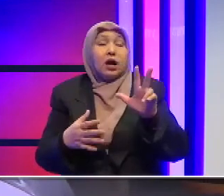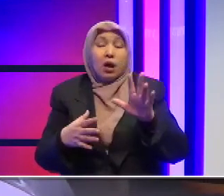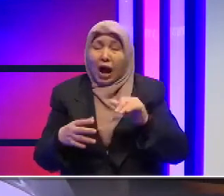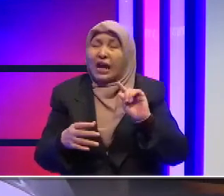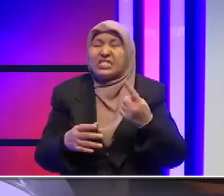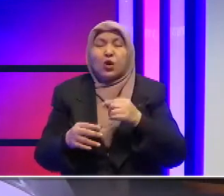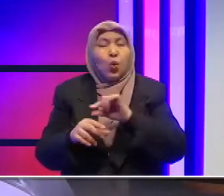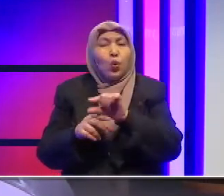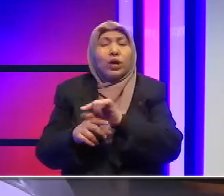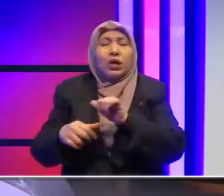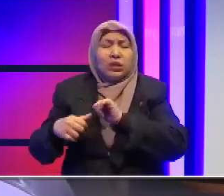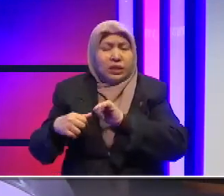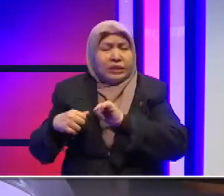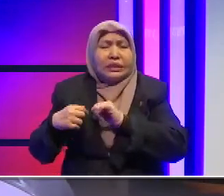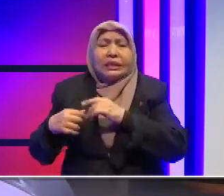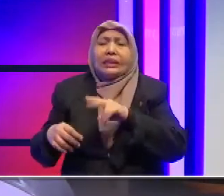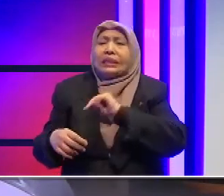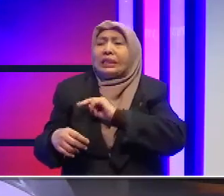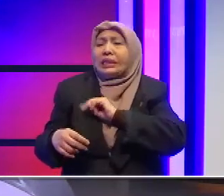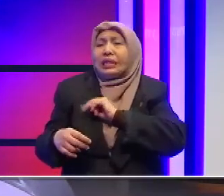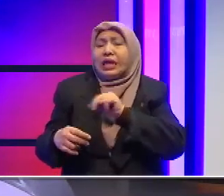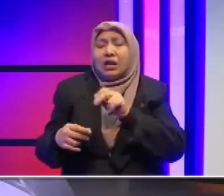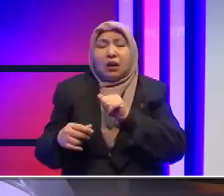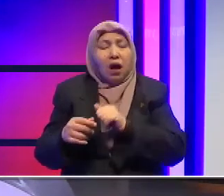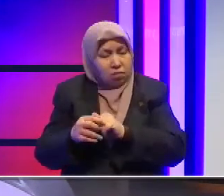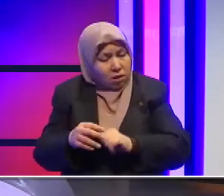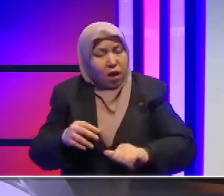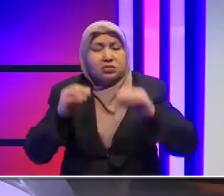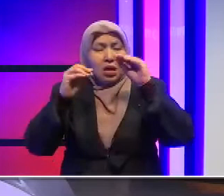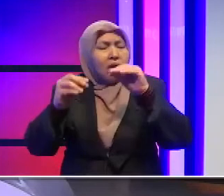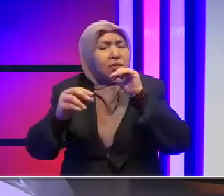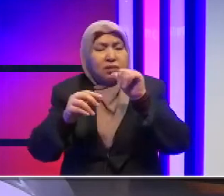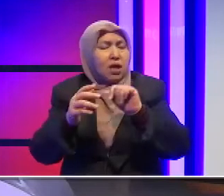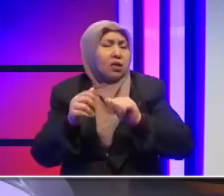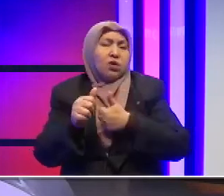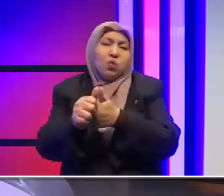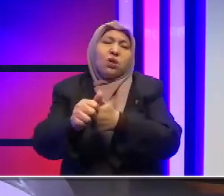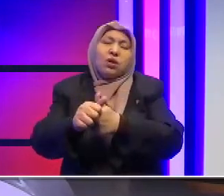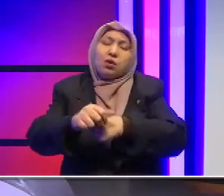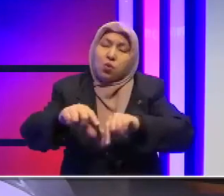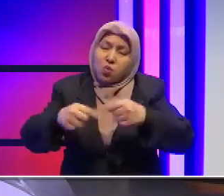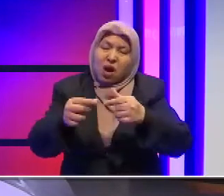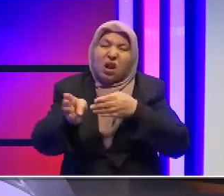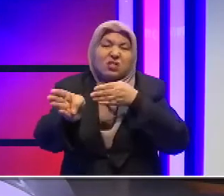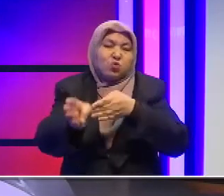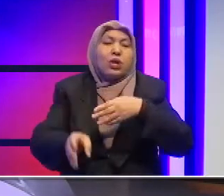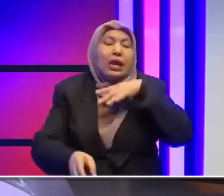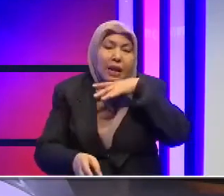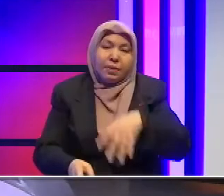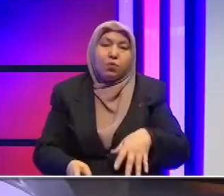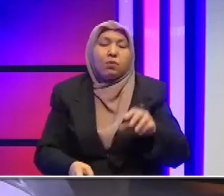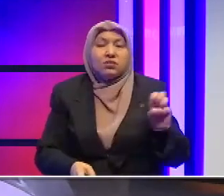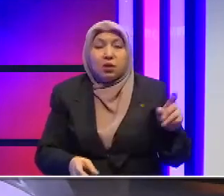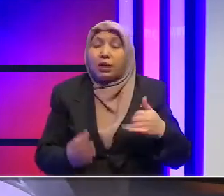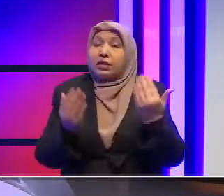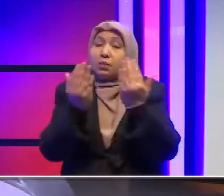ya, ajaran-ajaran yang tidak pun berasaskan sumber yang asal daripada Quran dan sunnah Nabi sallallahu alaihi wasallam. Kita